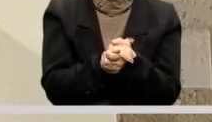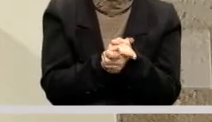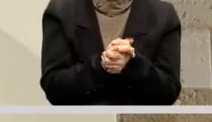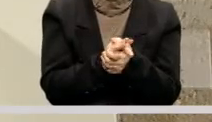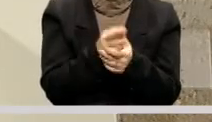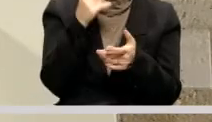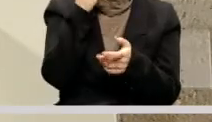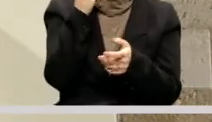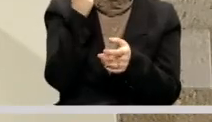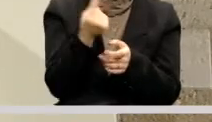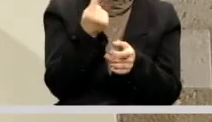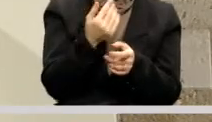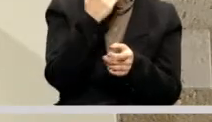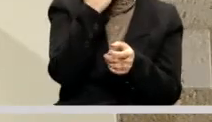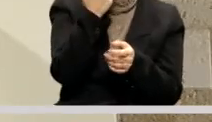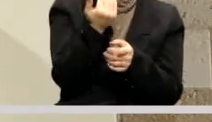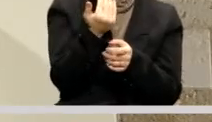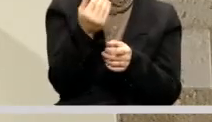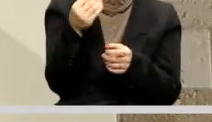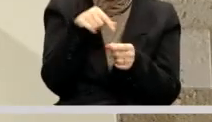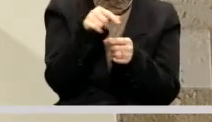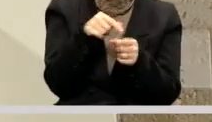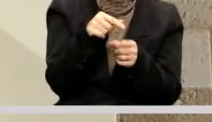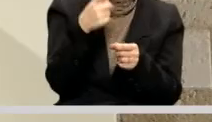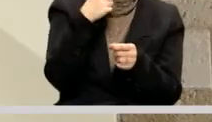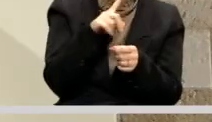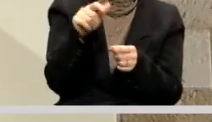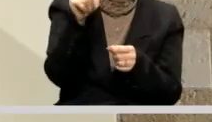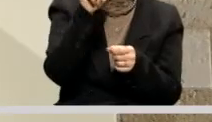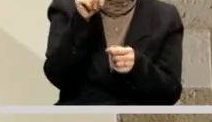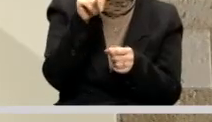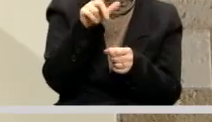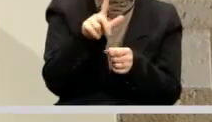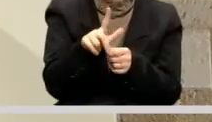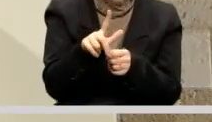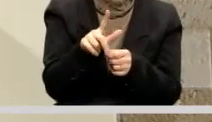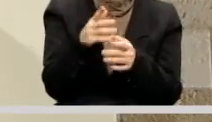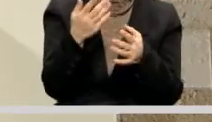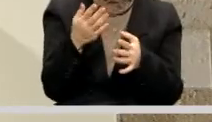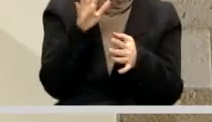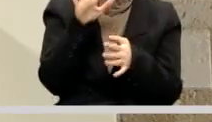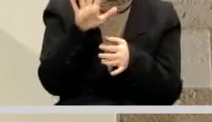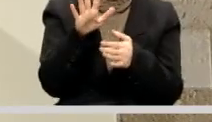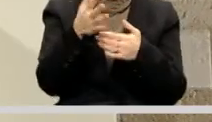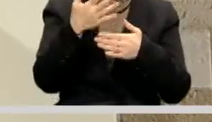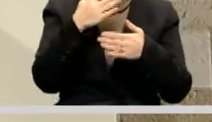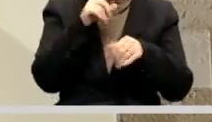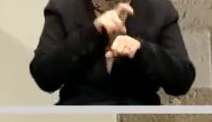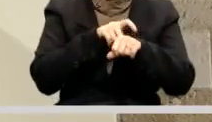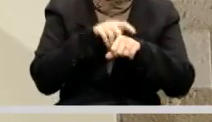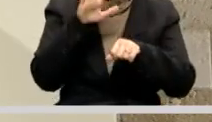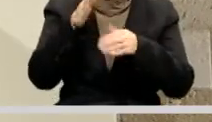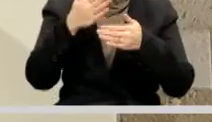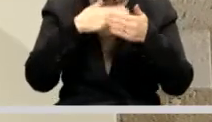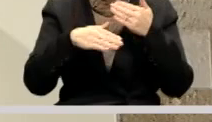Hatta tatlandırıcılı bile olsa yine ben kullanmalarını önermiyorum. Mümkün oldukça saat 17'den önce belki kullansalar ama